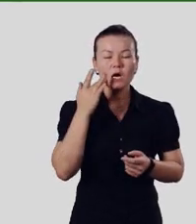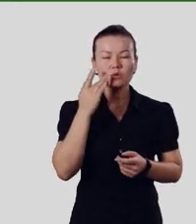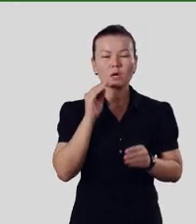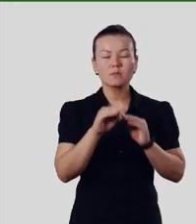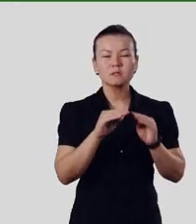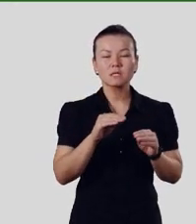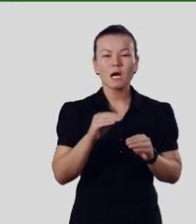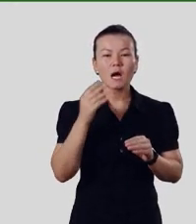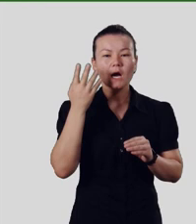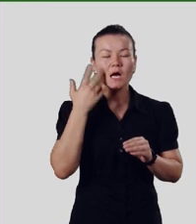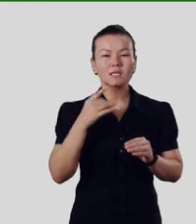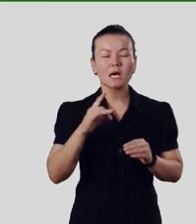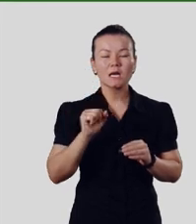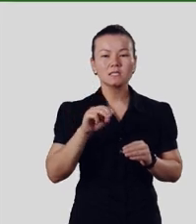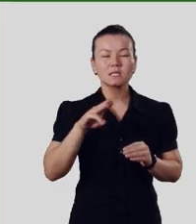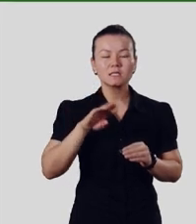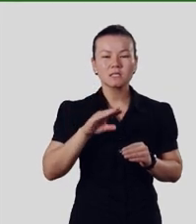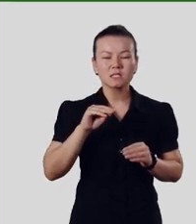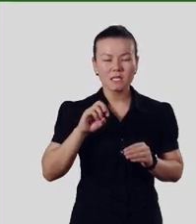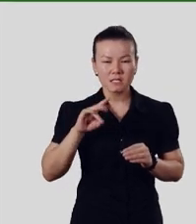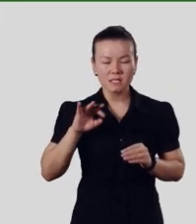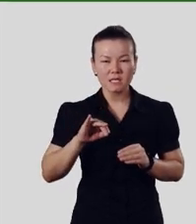образовался при растяжении земной коры.